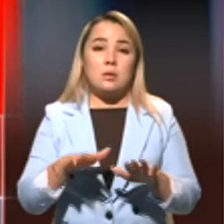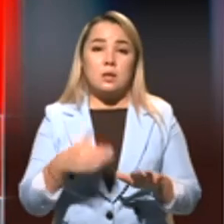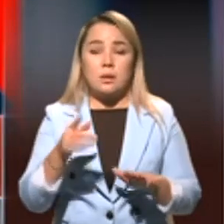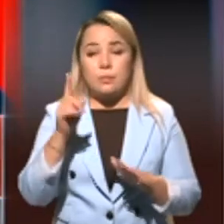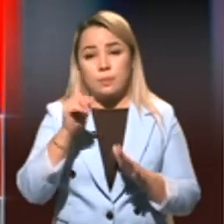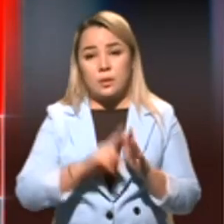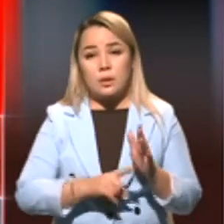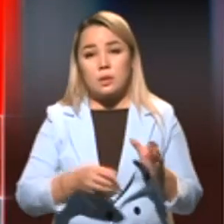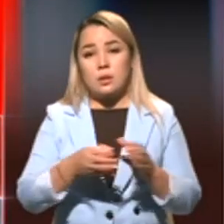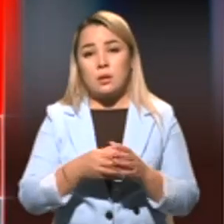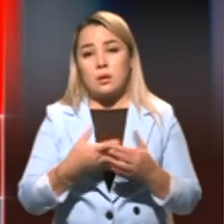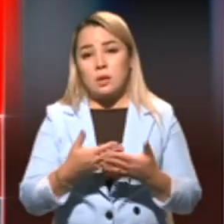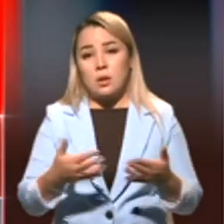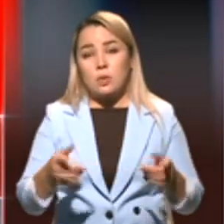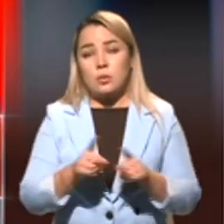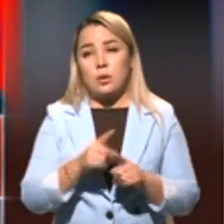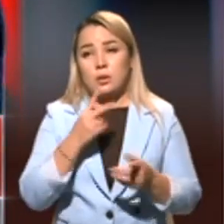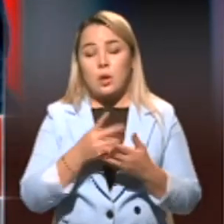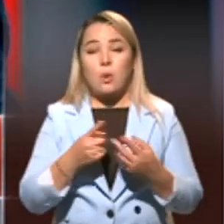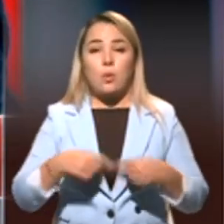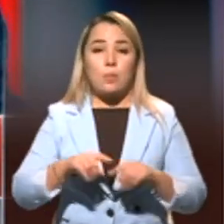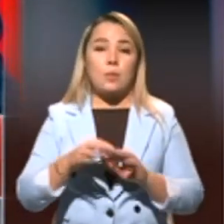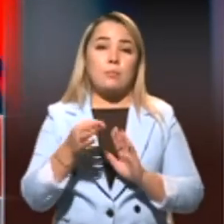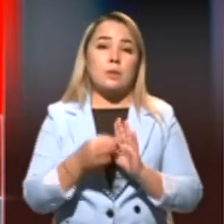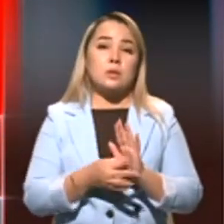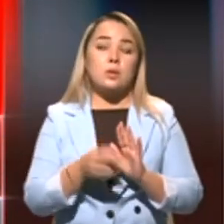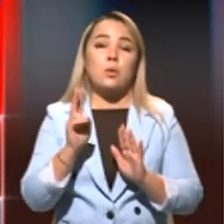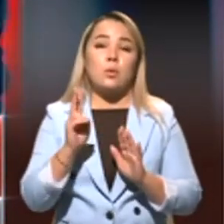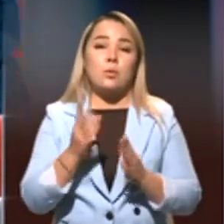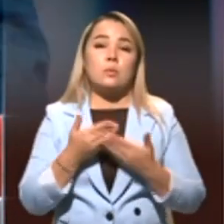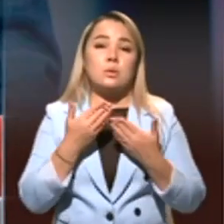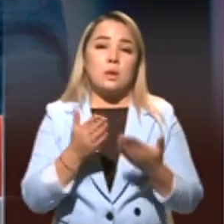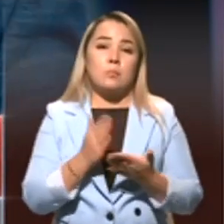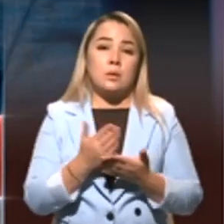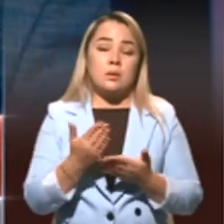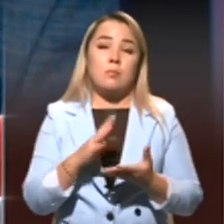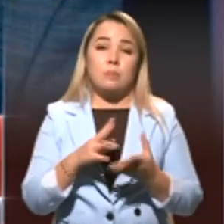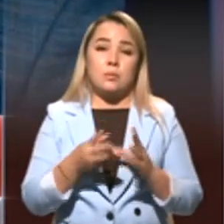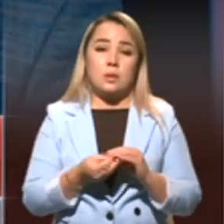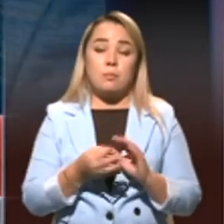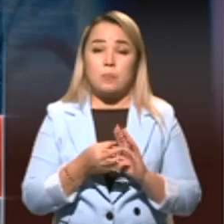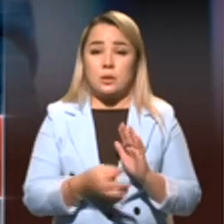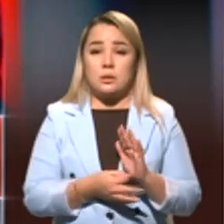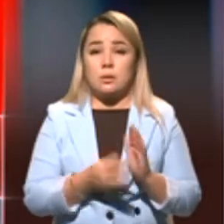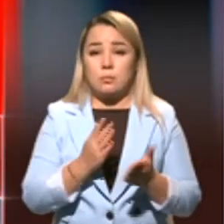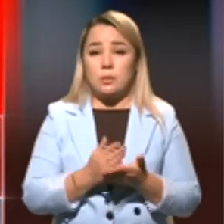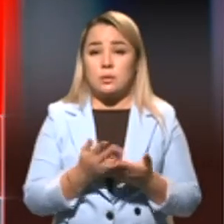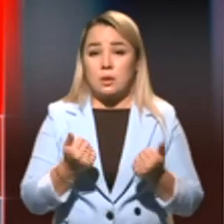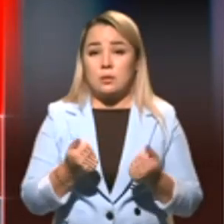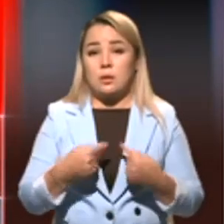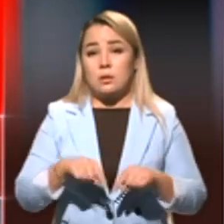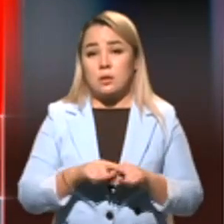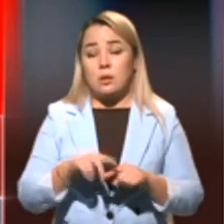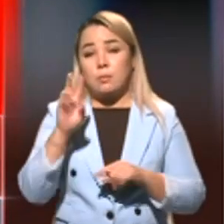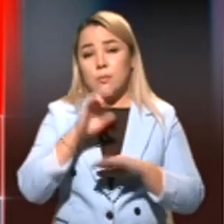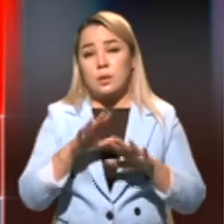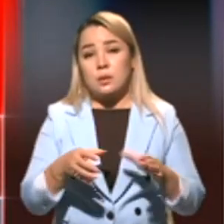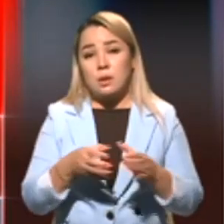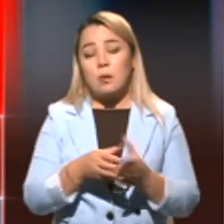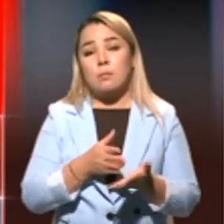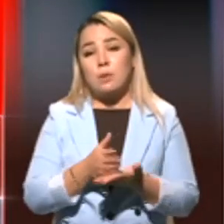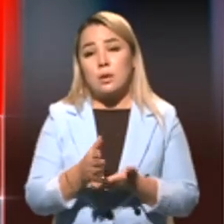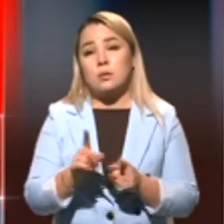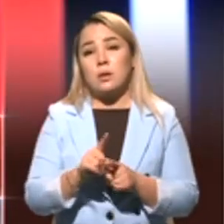діни көзқарастары әртүрлі болуына... Ал онда қоғамға принциптерді кім қояды? Бар ма ондай принциптер? Қоғамға принципті қай жағынан мемлекет... Кім бағыттайды,